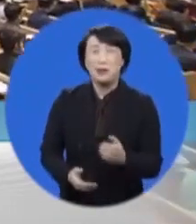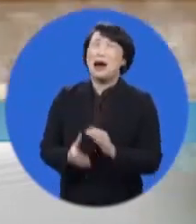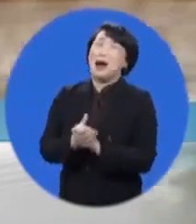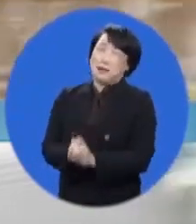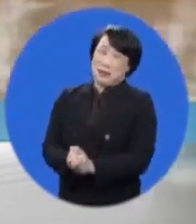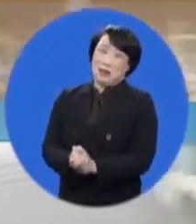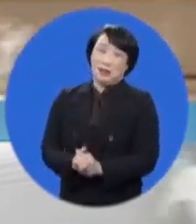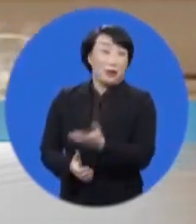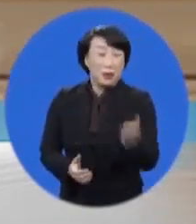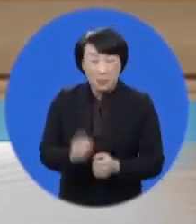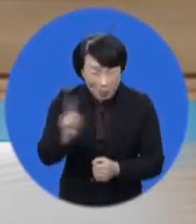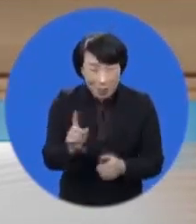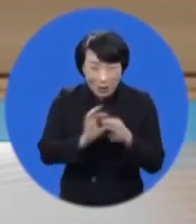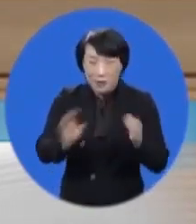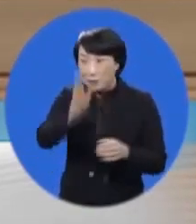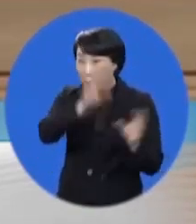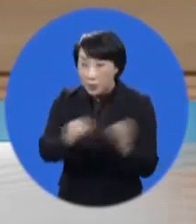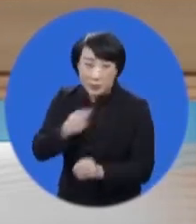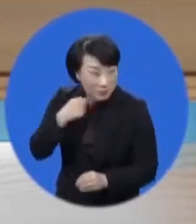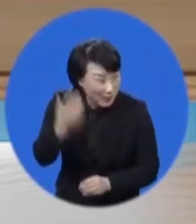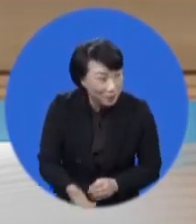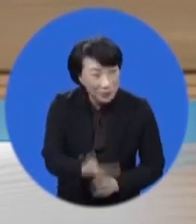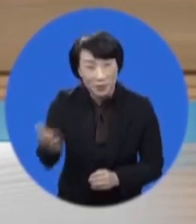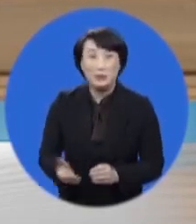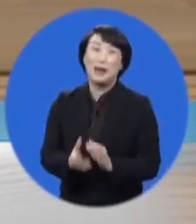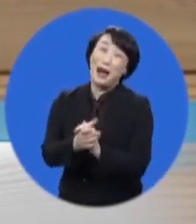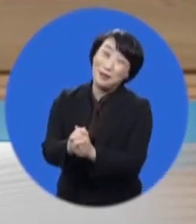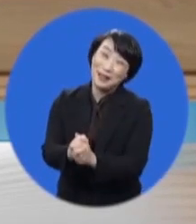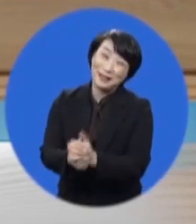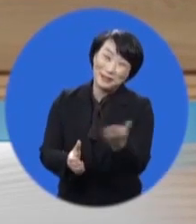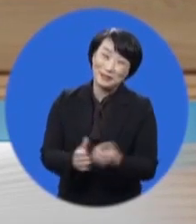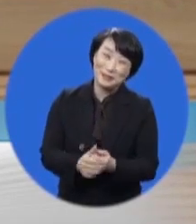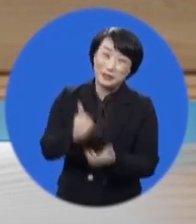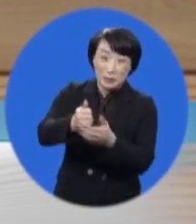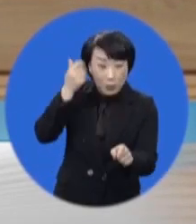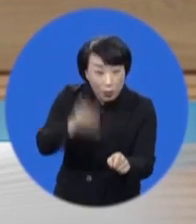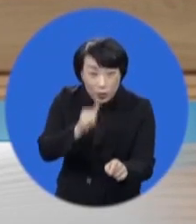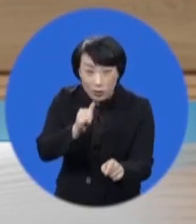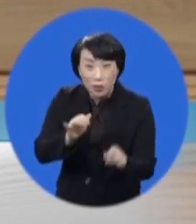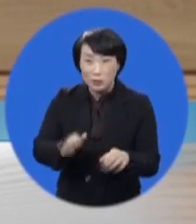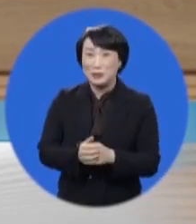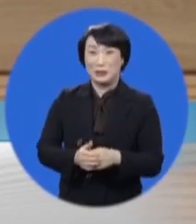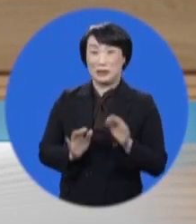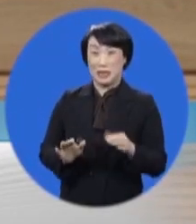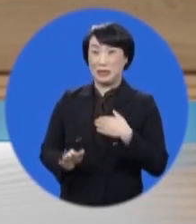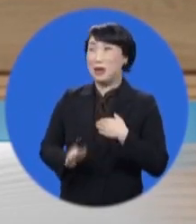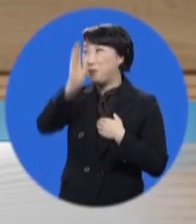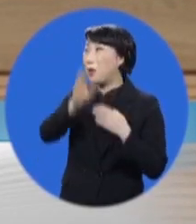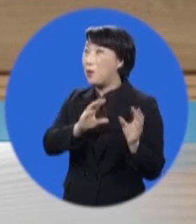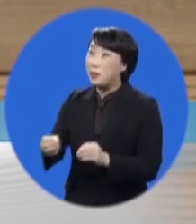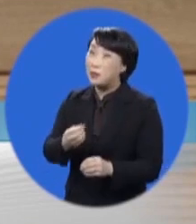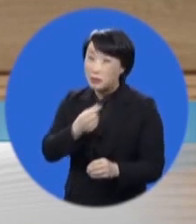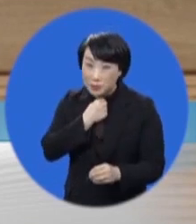어떤 것이든지 낫고자 하느냐. 주님이 물어. 응? 그러면 낫고자 한다 그 소리